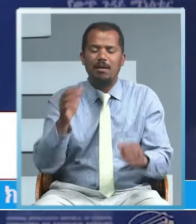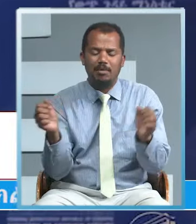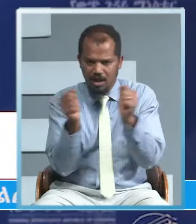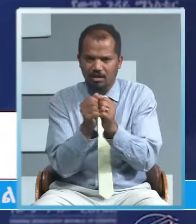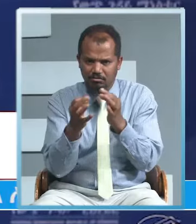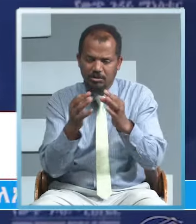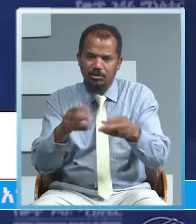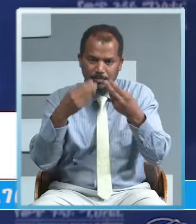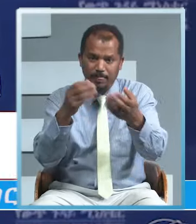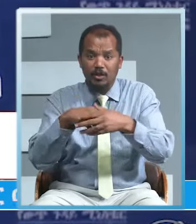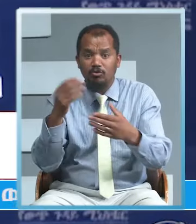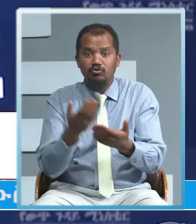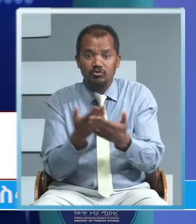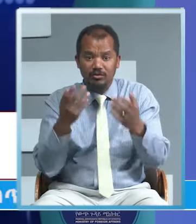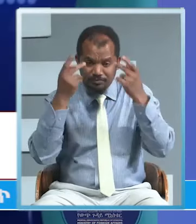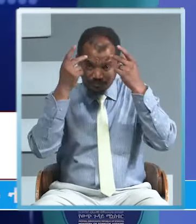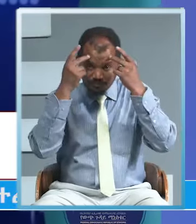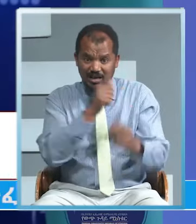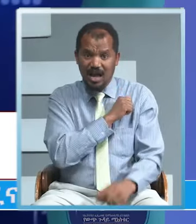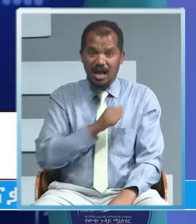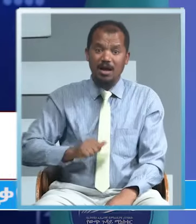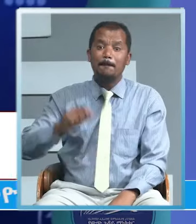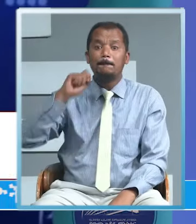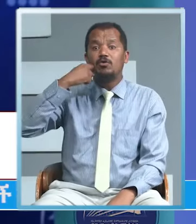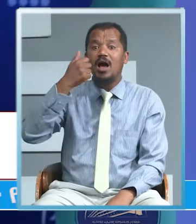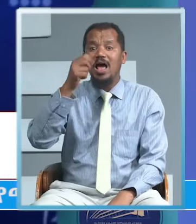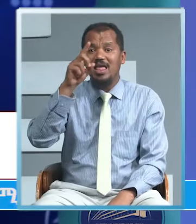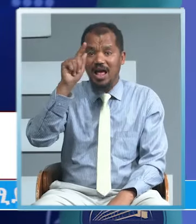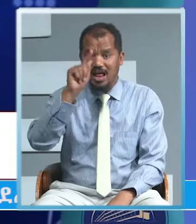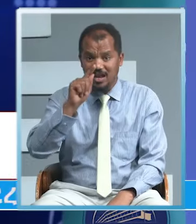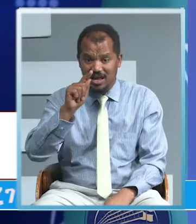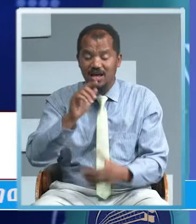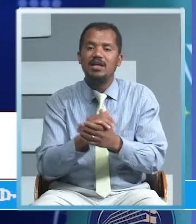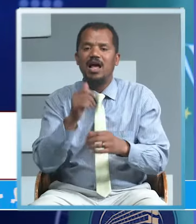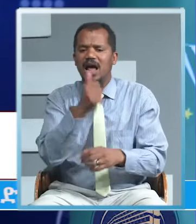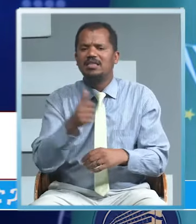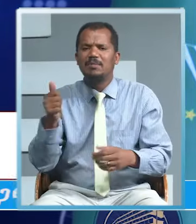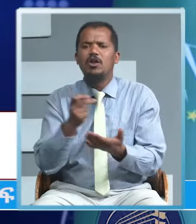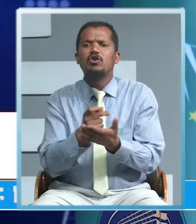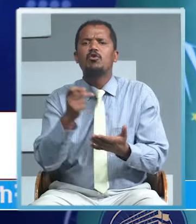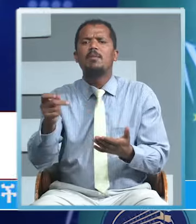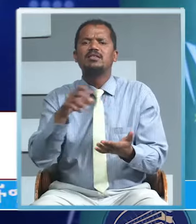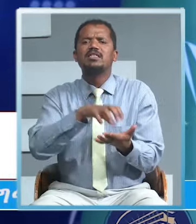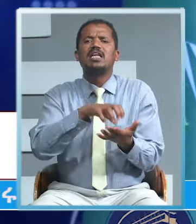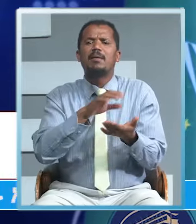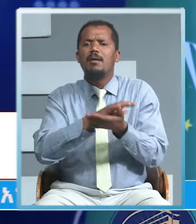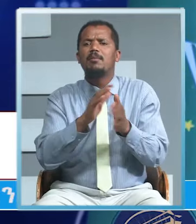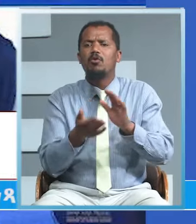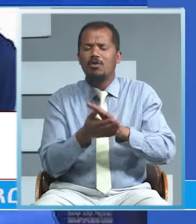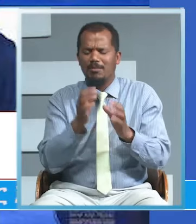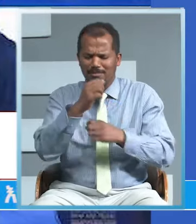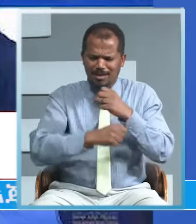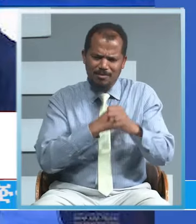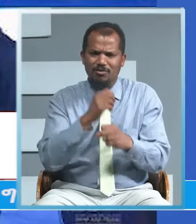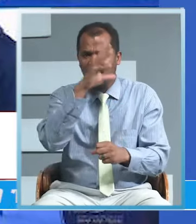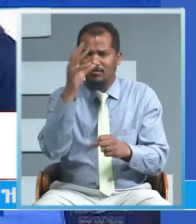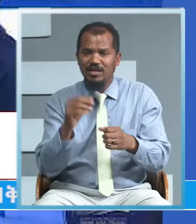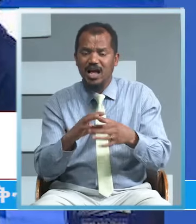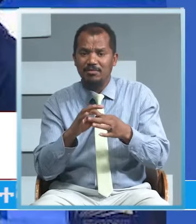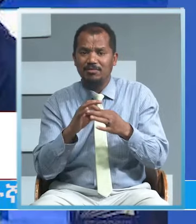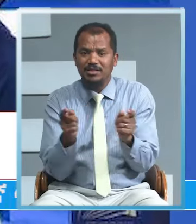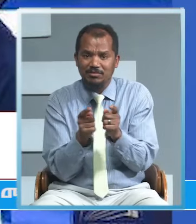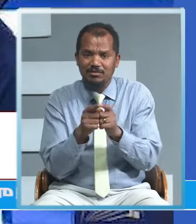ሰጥቷል። የውጭ ጉዳይ ሚኒስትር ዴታ አምባሳደር ብርቱካን አያኑ አዲስ አበባ የዲፕሎማሲ መዲና በመሆኗ በየአመቱ የአፍሪካ ህብረት